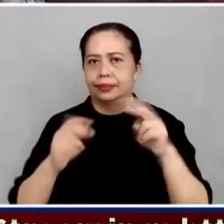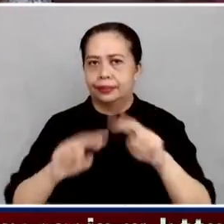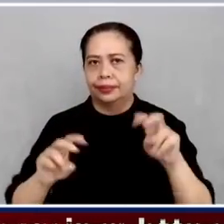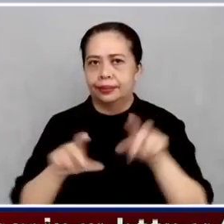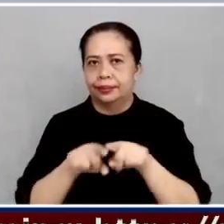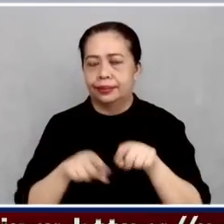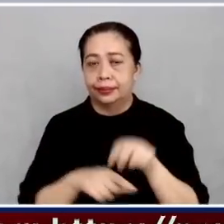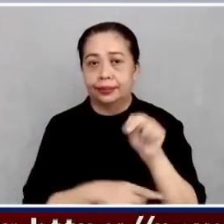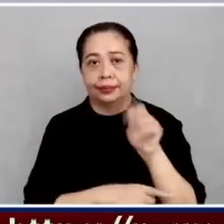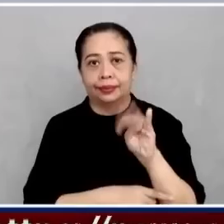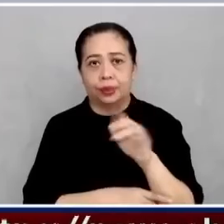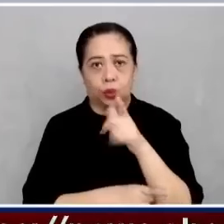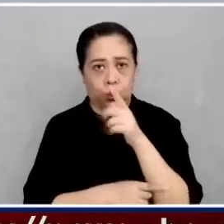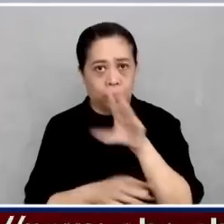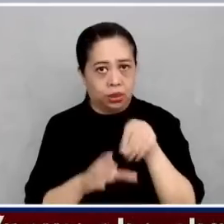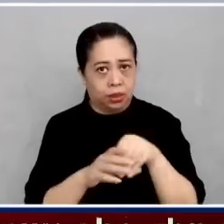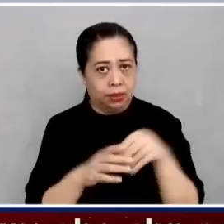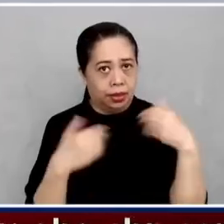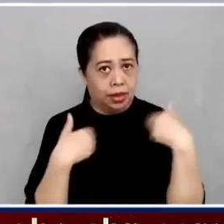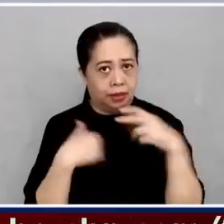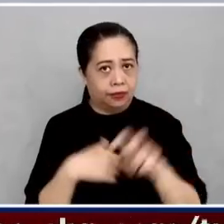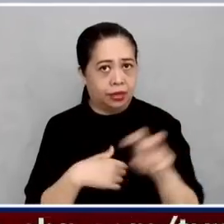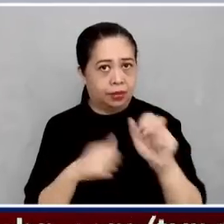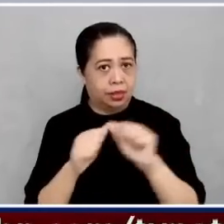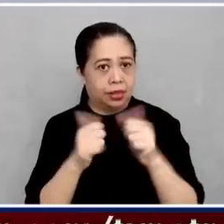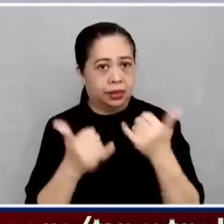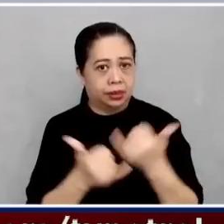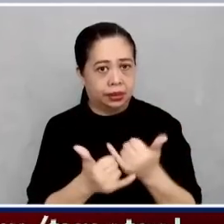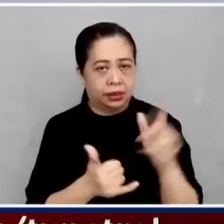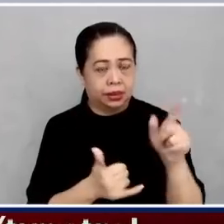ng NBI kung kasabwat ba niya ang travel agency